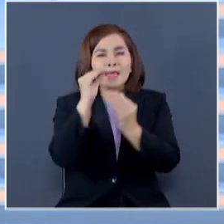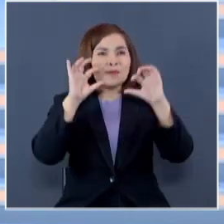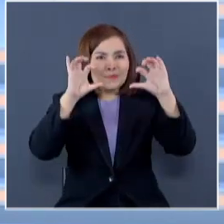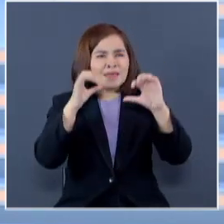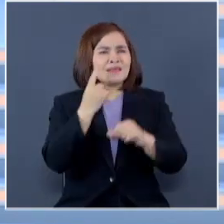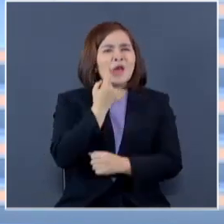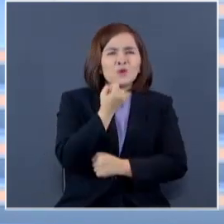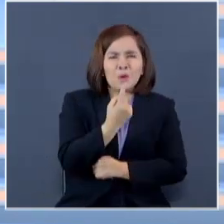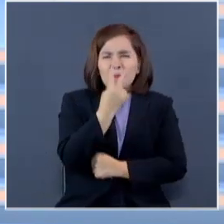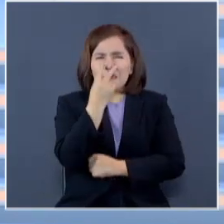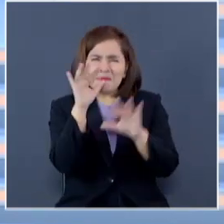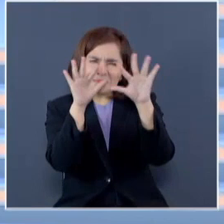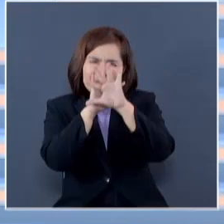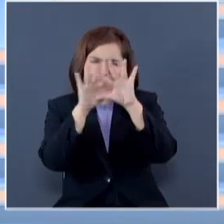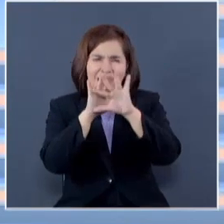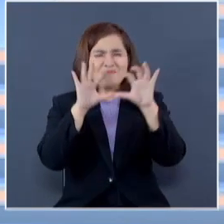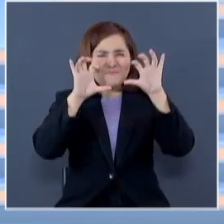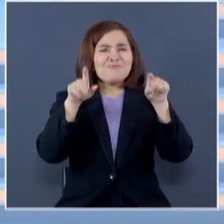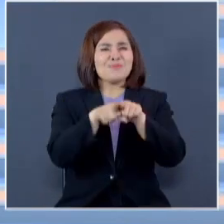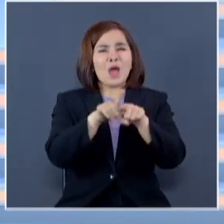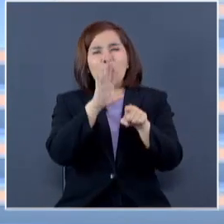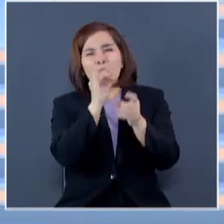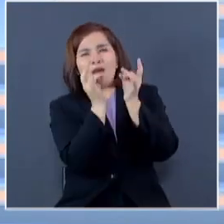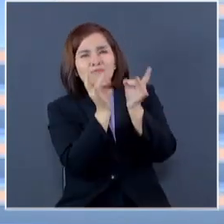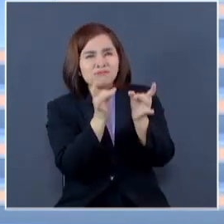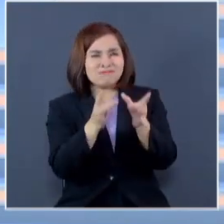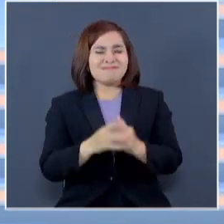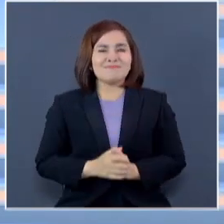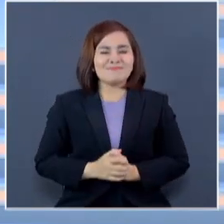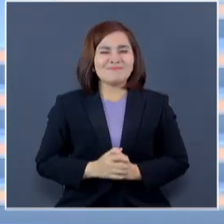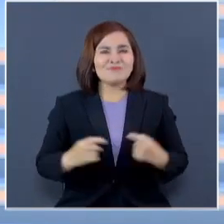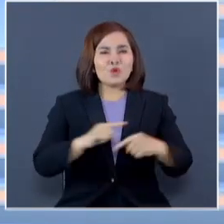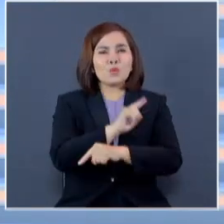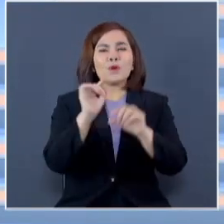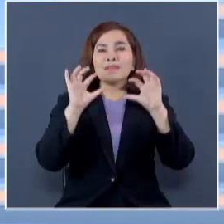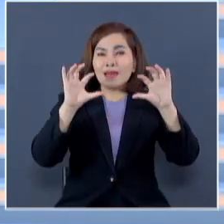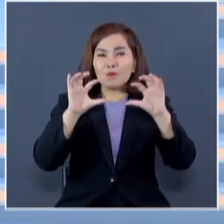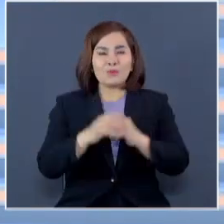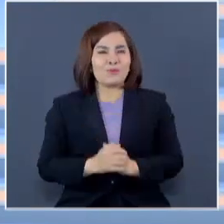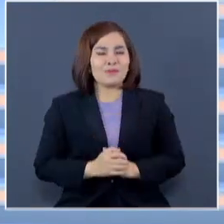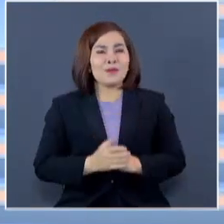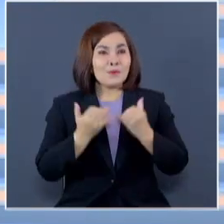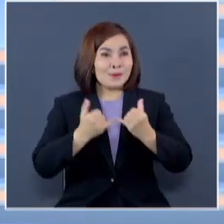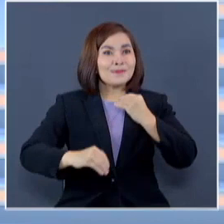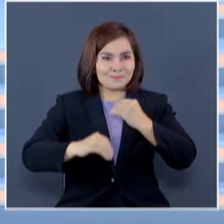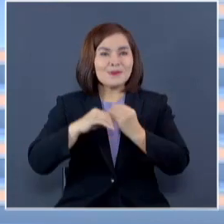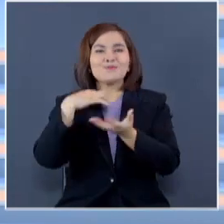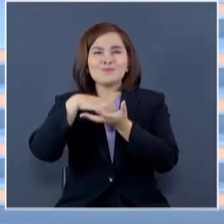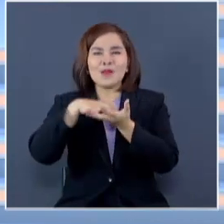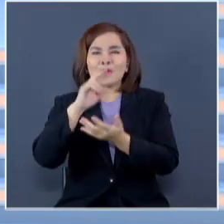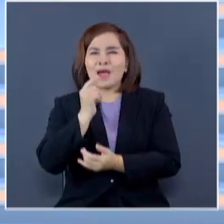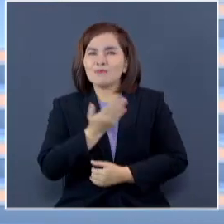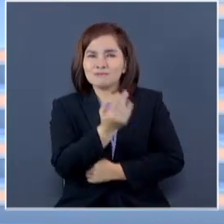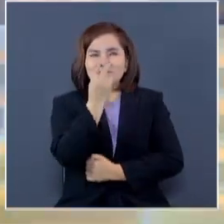หน้าสดบางทีอาจจะไม่ต่างกันนะฮะคนแซวแบบนี้เลยนะฮะรับฮาโลวีนนะคุณผู้ชมดังนั้นเราก็เลยมีสีสันบรรยากาศฮะและเมื่อว